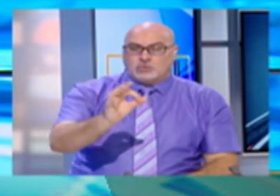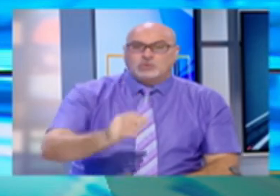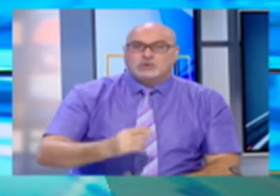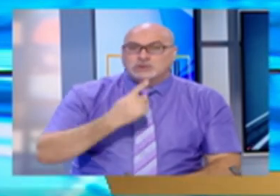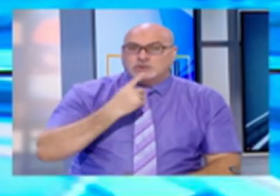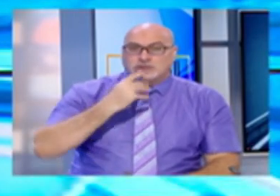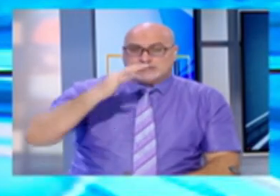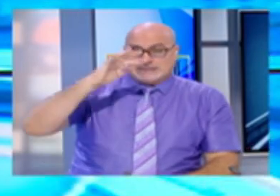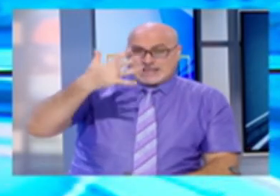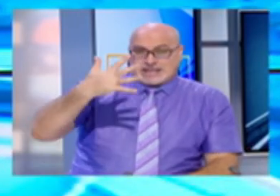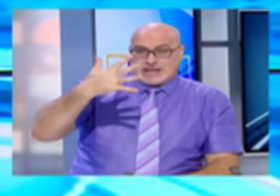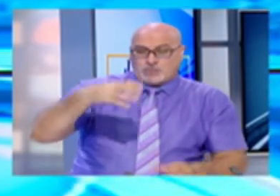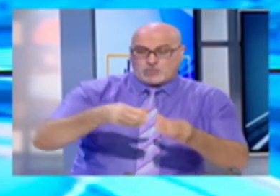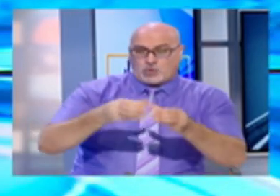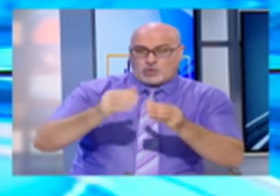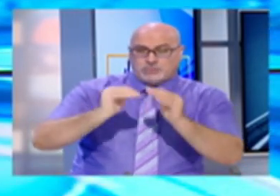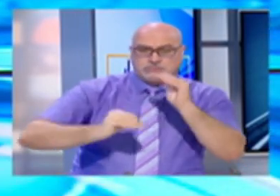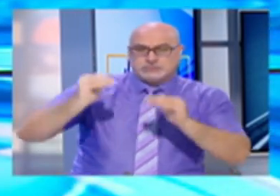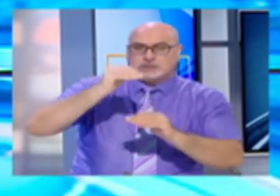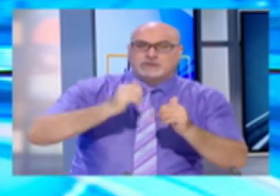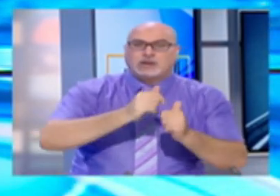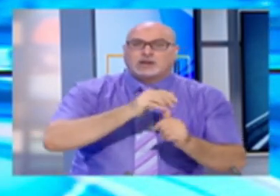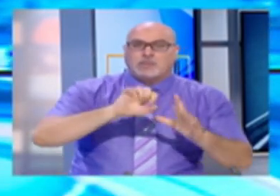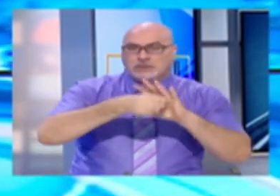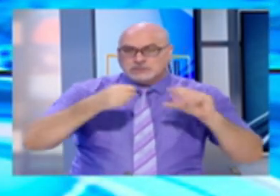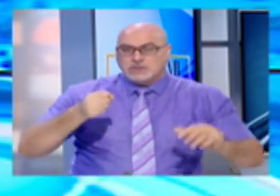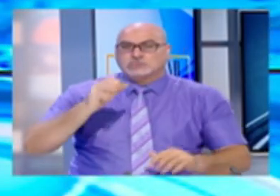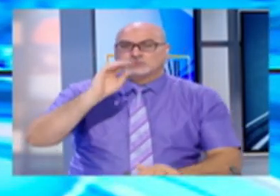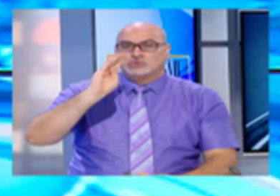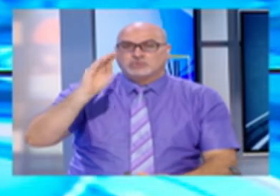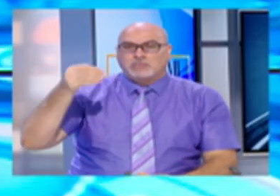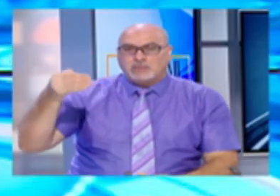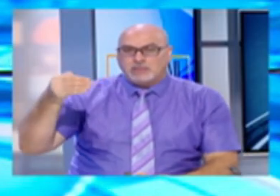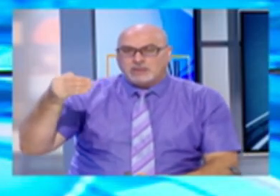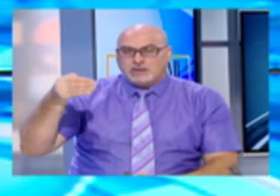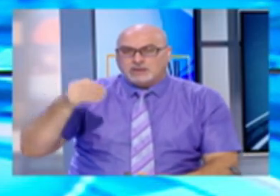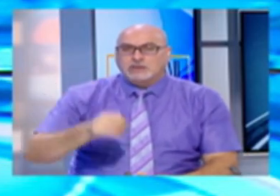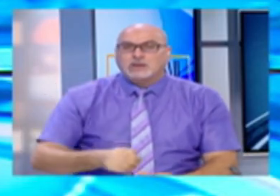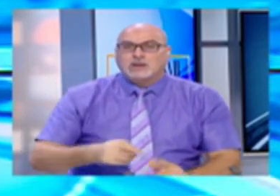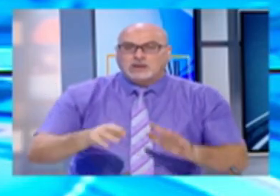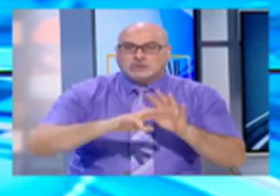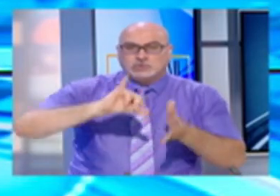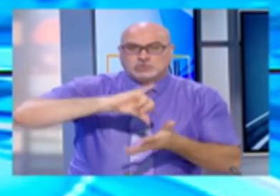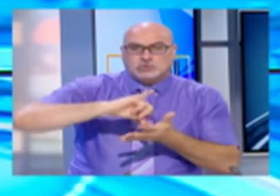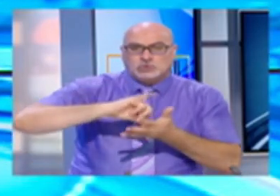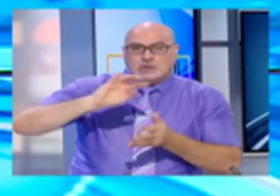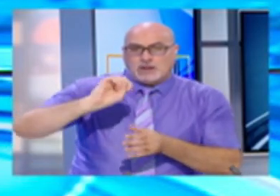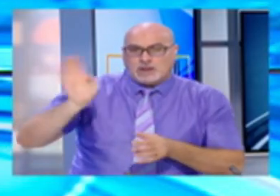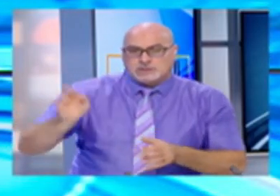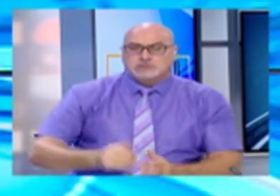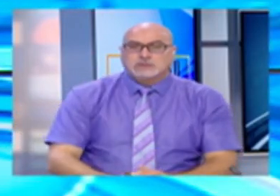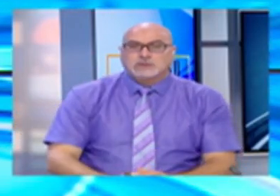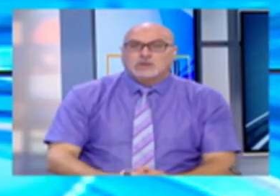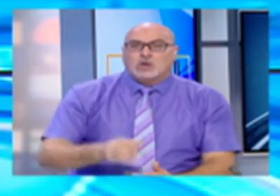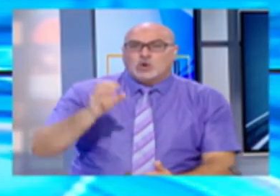خامس الصاعدين رفقة غادي معسكر وشباب برج بنين من مجموعة وسط الشرق، اتحاد